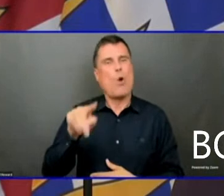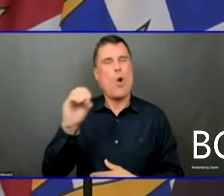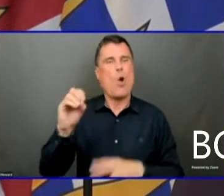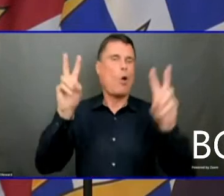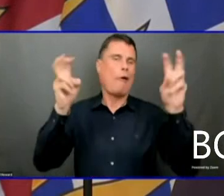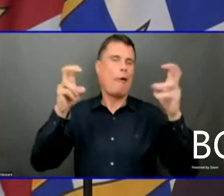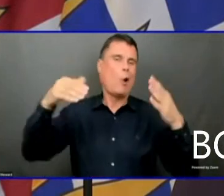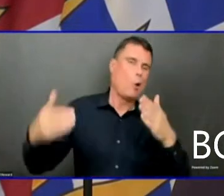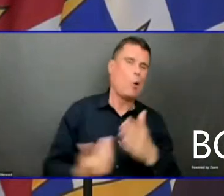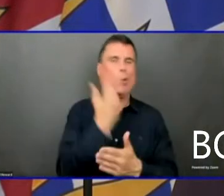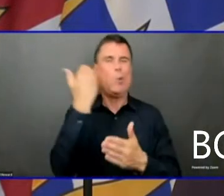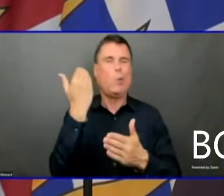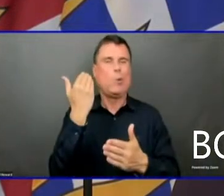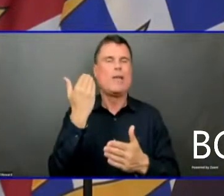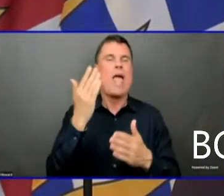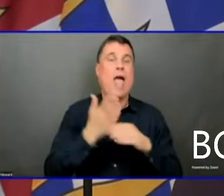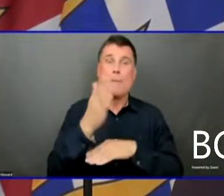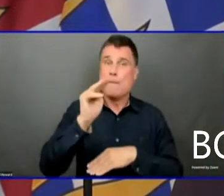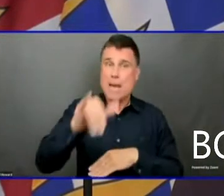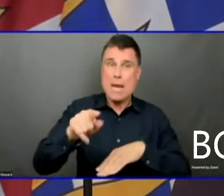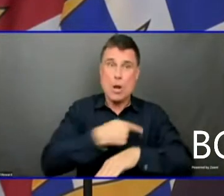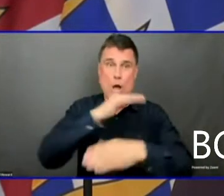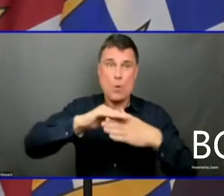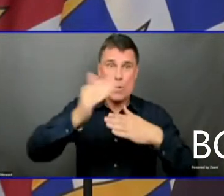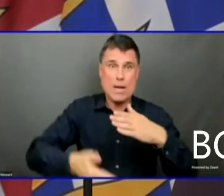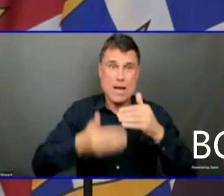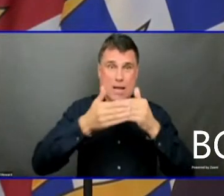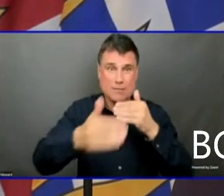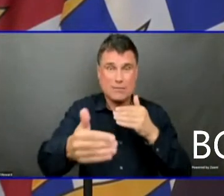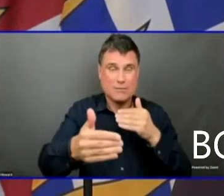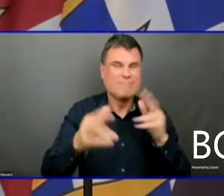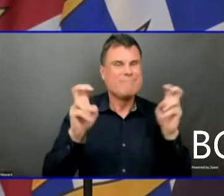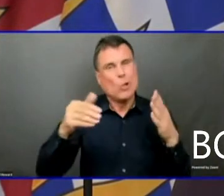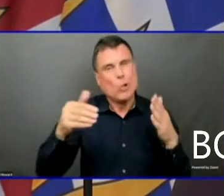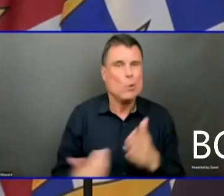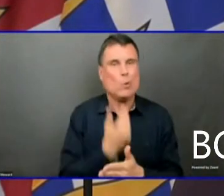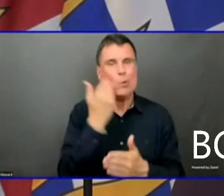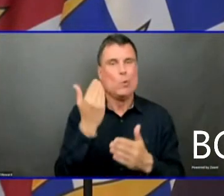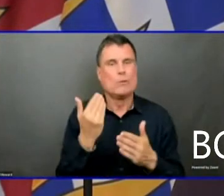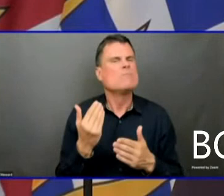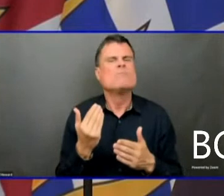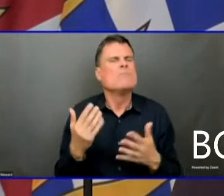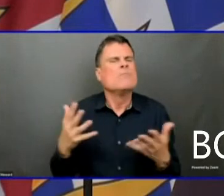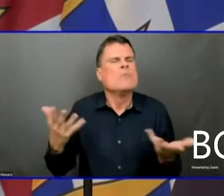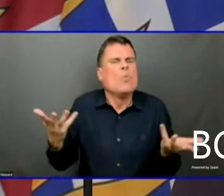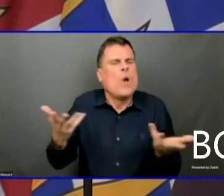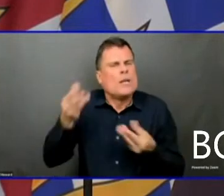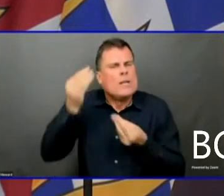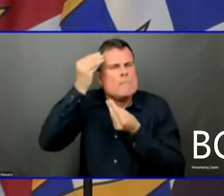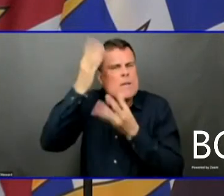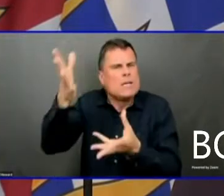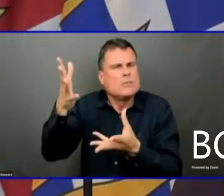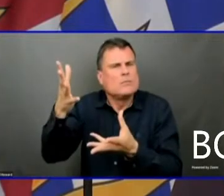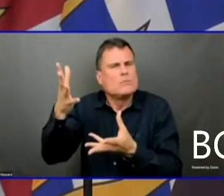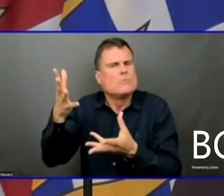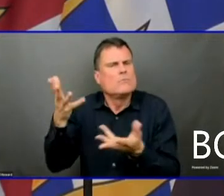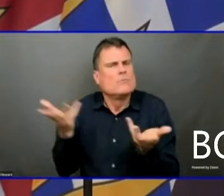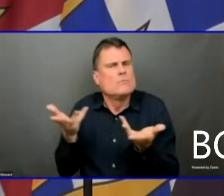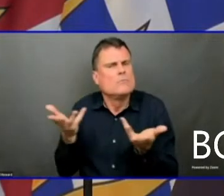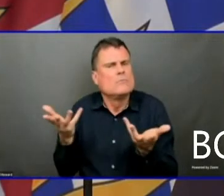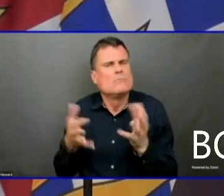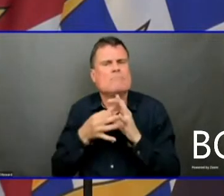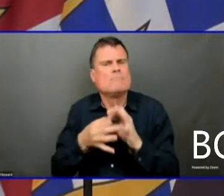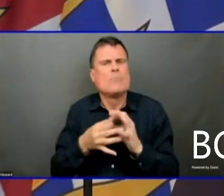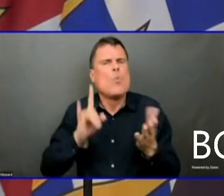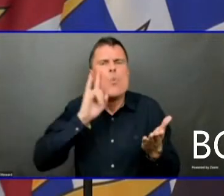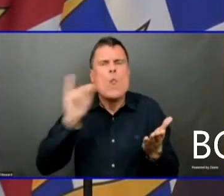字。 how this is going to work, how it's safe. 那么现在